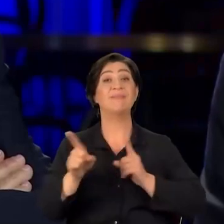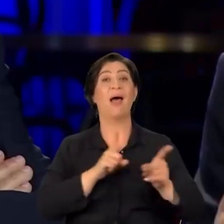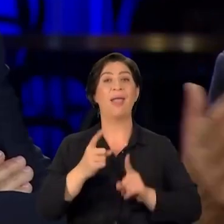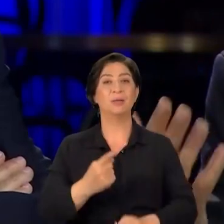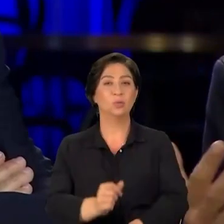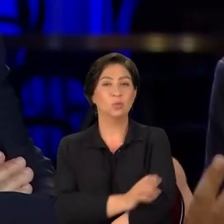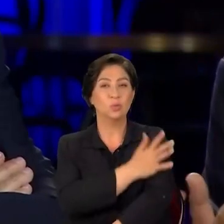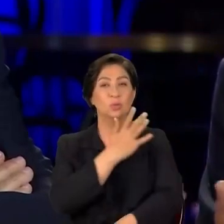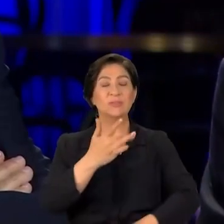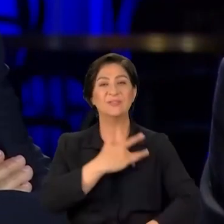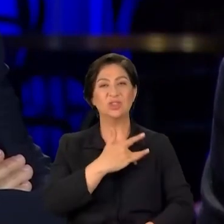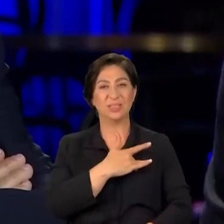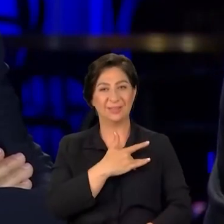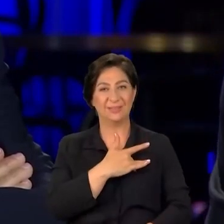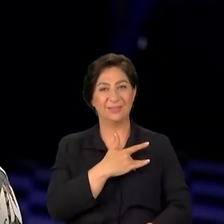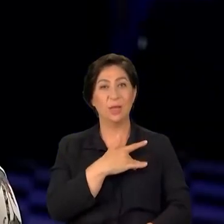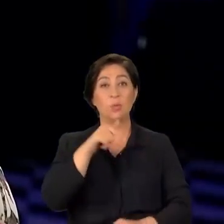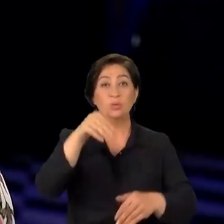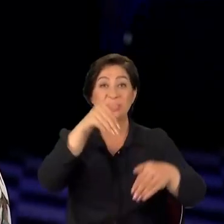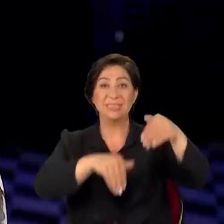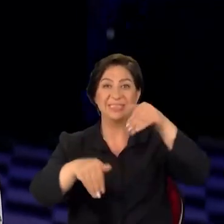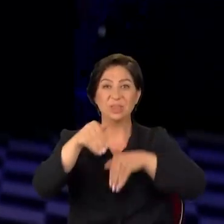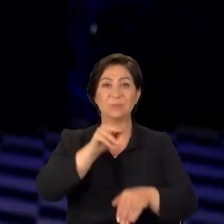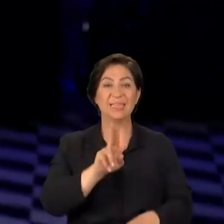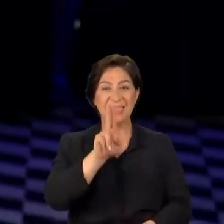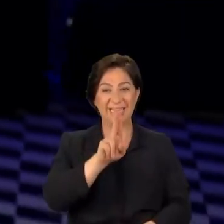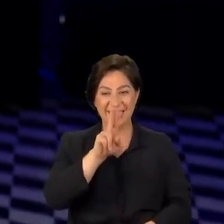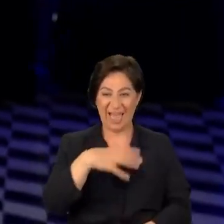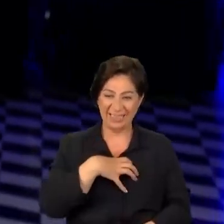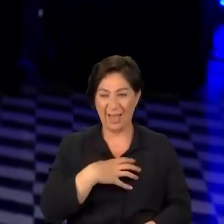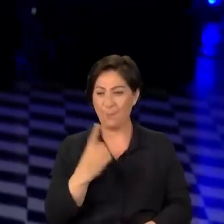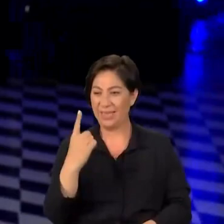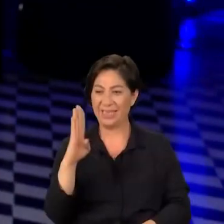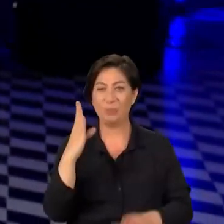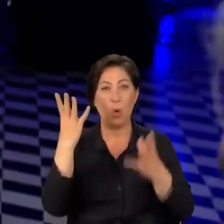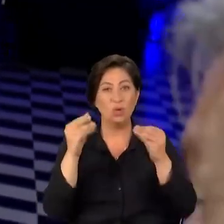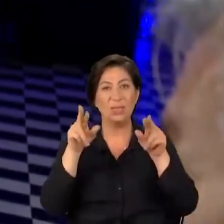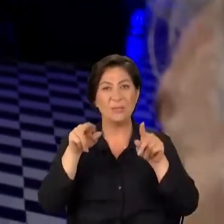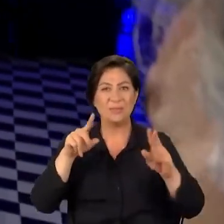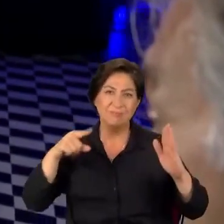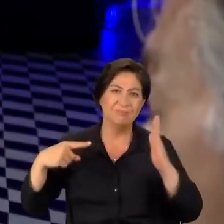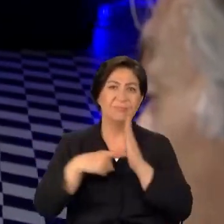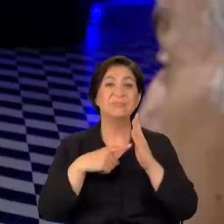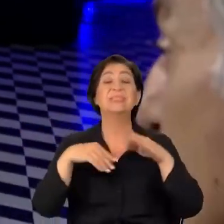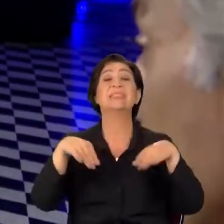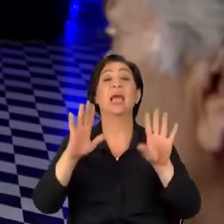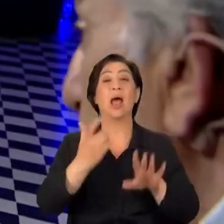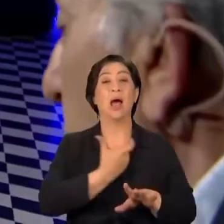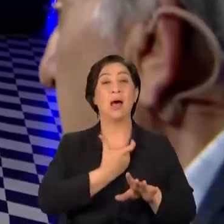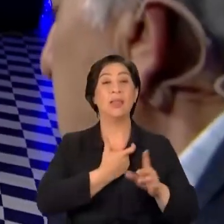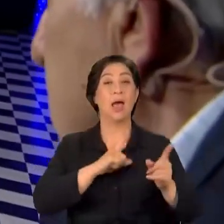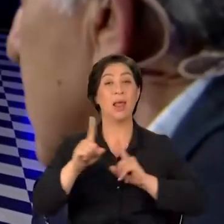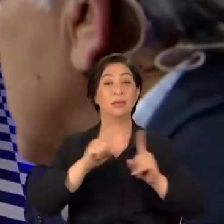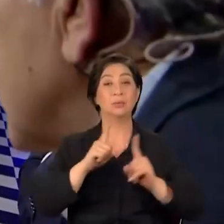belki mahşeri vicdan, bu seçimde 7 Haziran 1 Kasım'da olduğu gibi istikrar arayışıyla değil, adalet